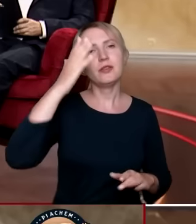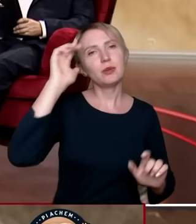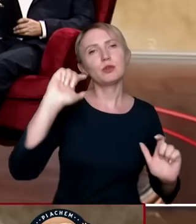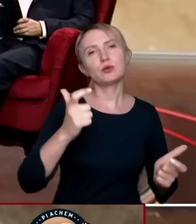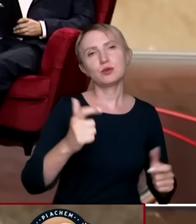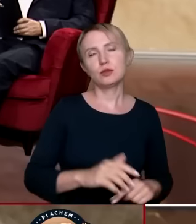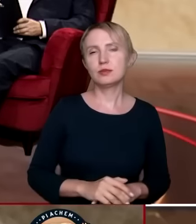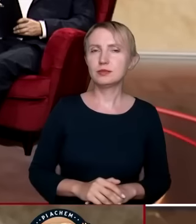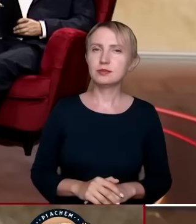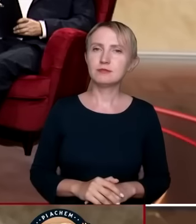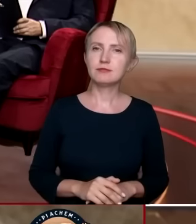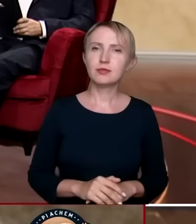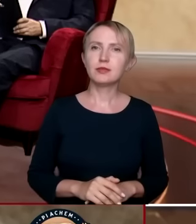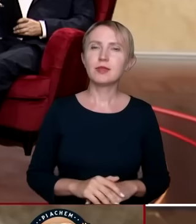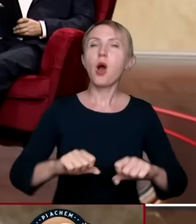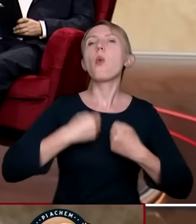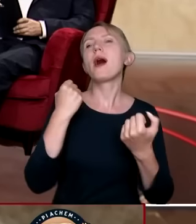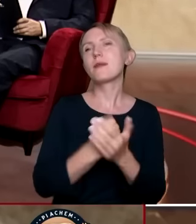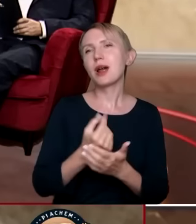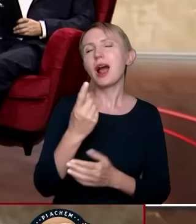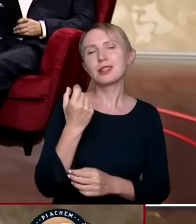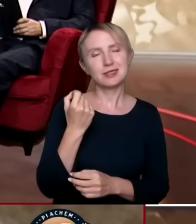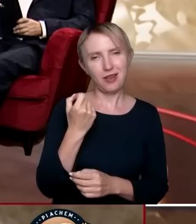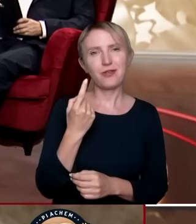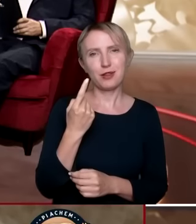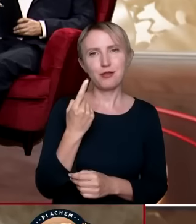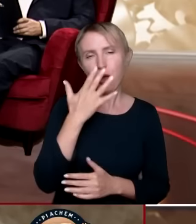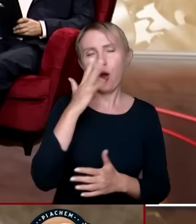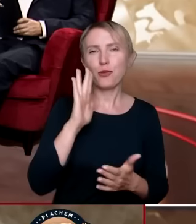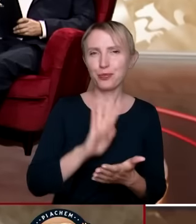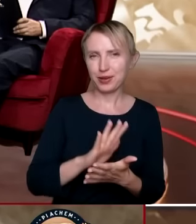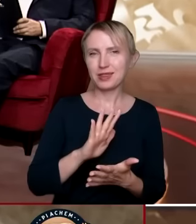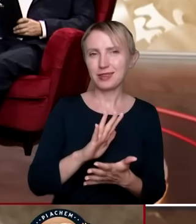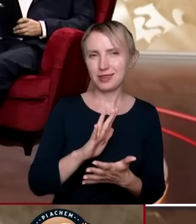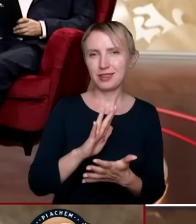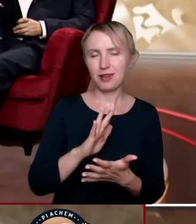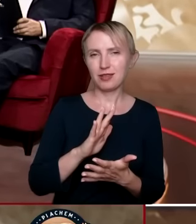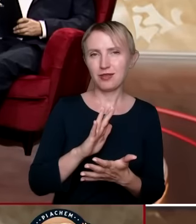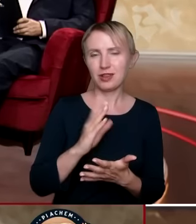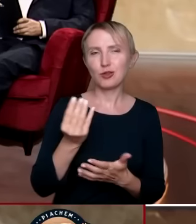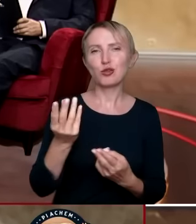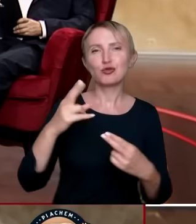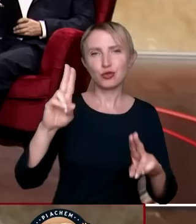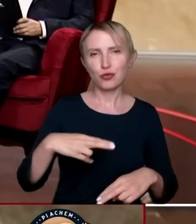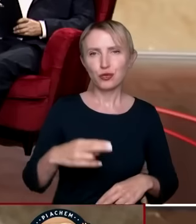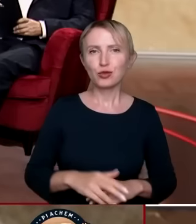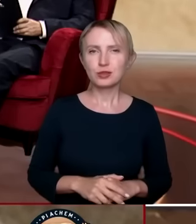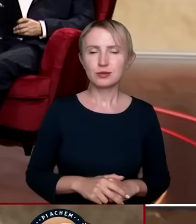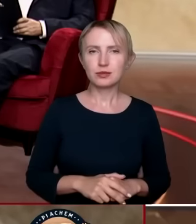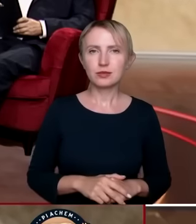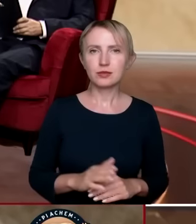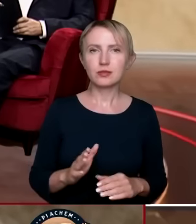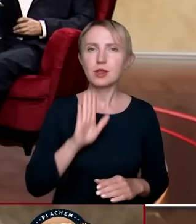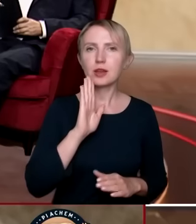rzeczywistość? Niezgodne z prawem, ale to za chwilę do do tych opinii, do tych opinii dojdziemy. Chyba następny